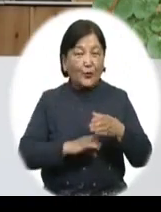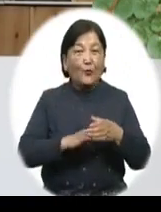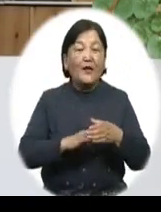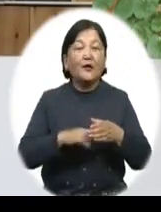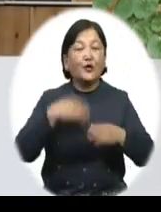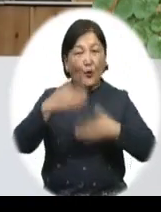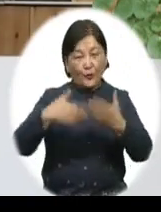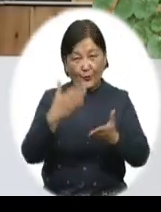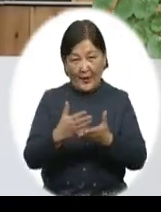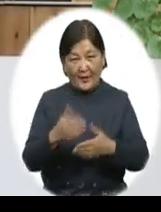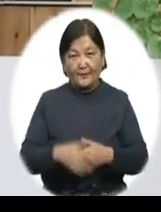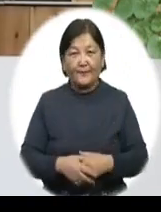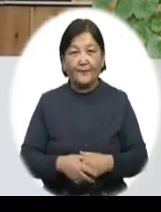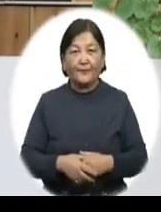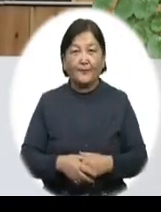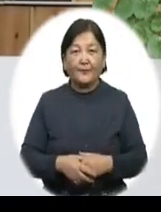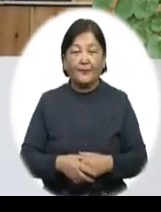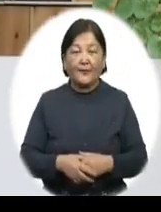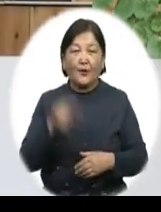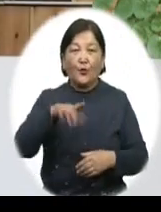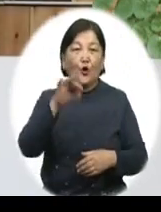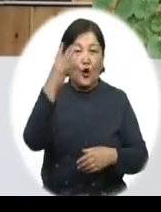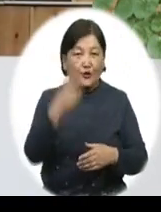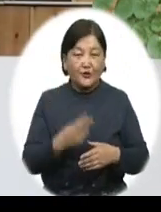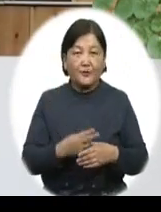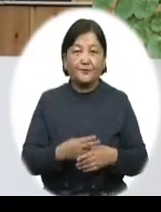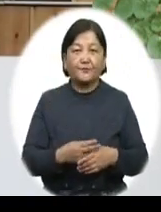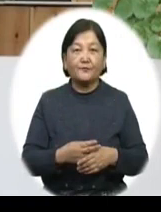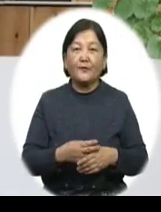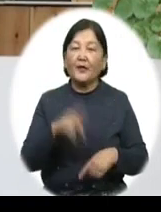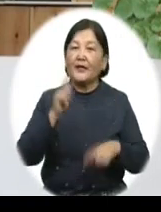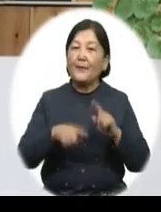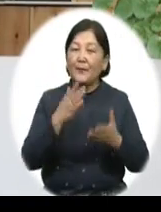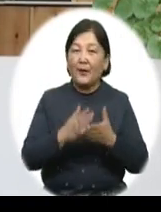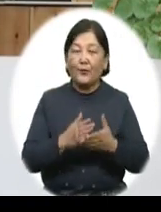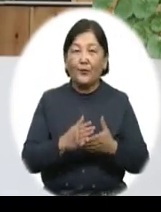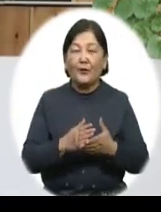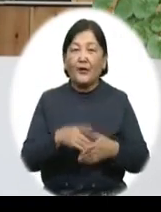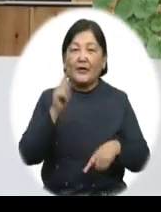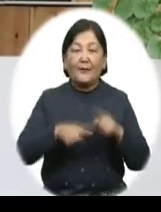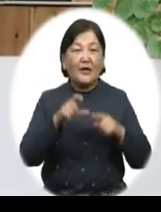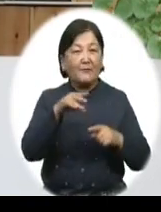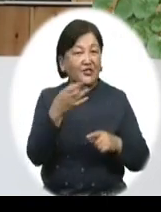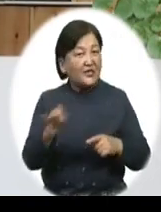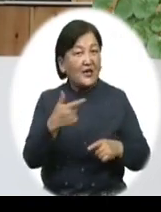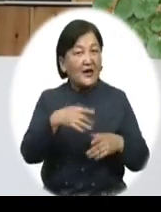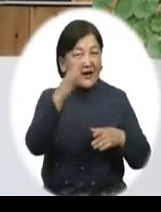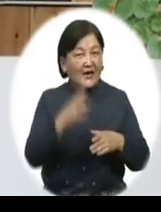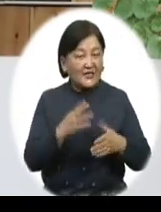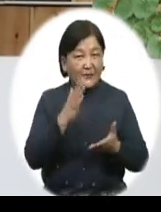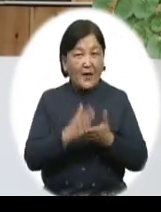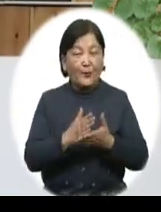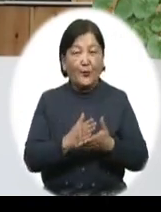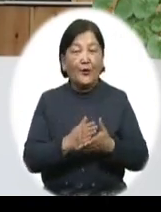байна. За тэгвэл хэрвээ энэ орц ямар одоо хэмжээний орцоор ямар хэмжээний гарцыг одоо бид